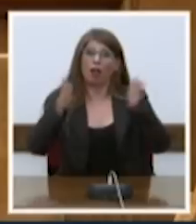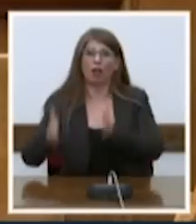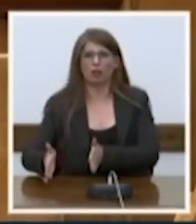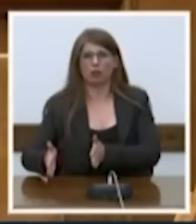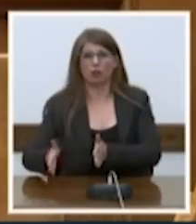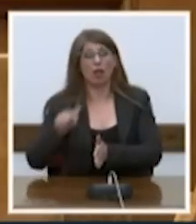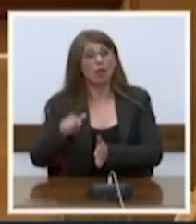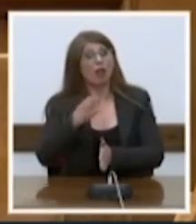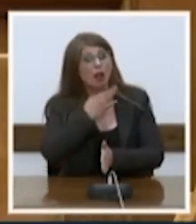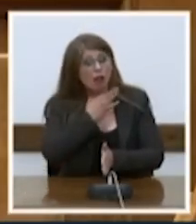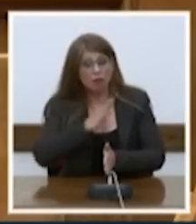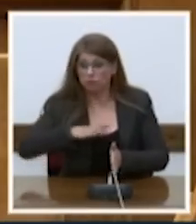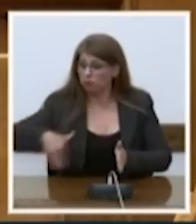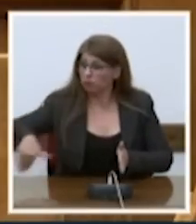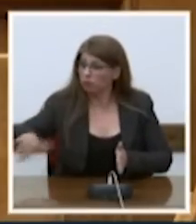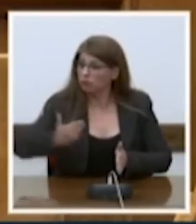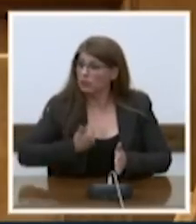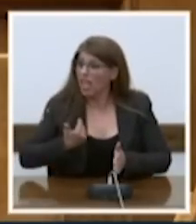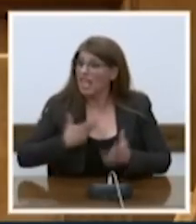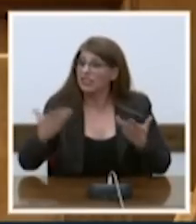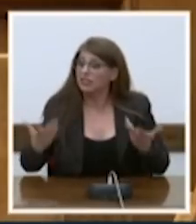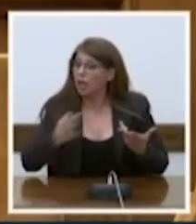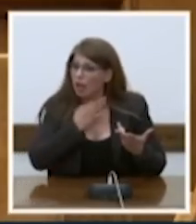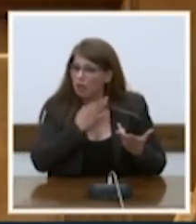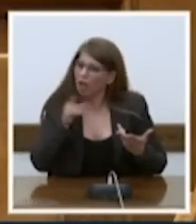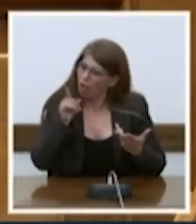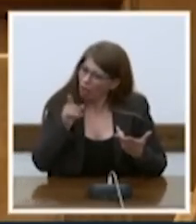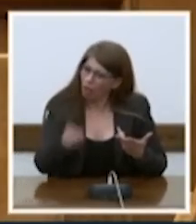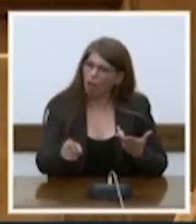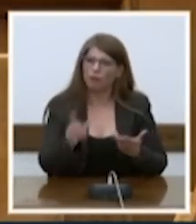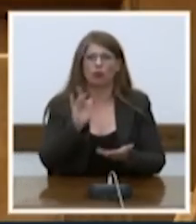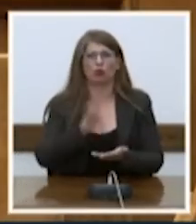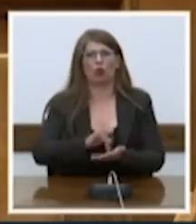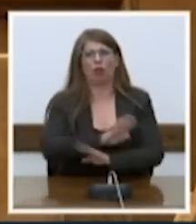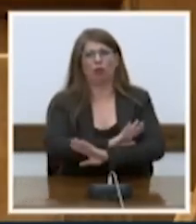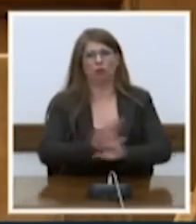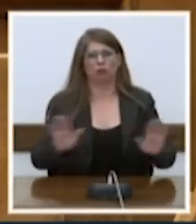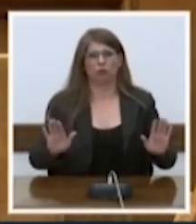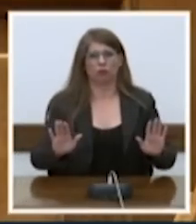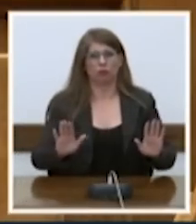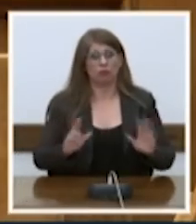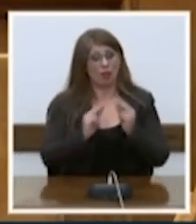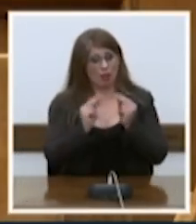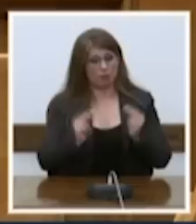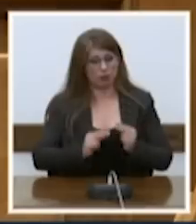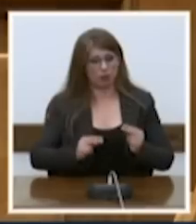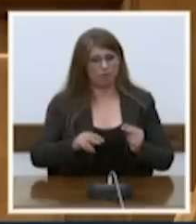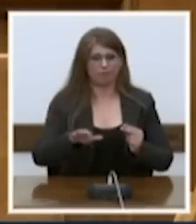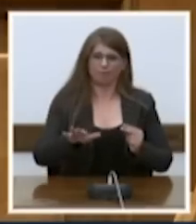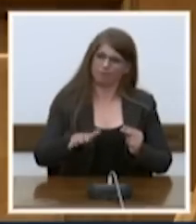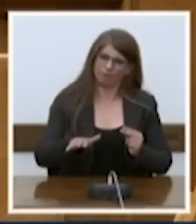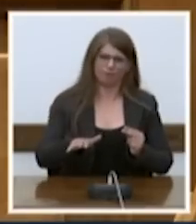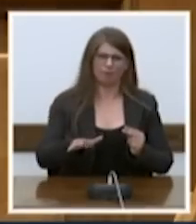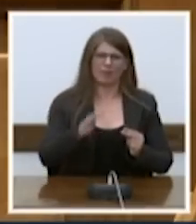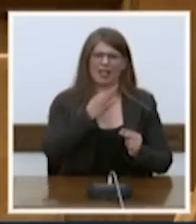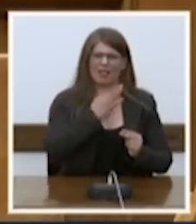που οι ανάγκες του λαού και της νεολαίας θα είναι πραγματικά στο επίκεντρο. Κατά συνέπεια, μάλλον είναι περιττό